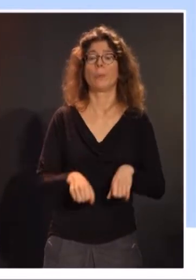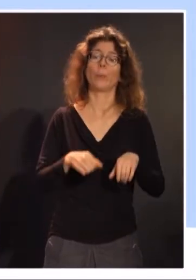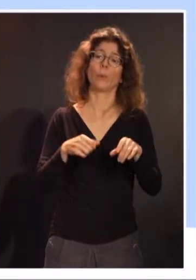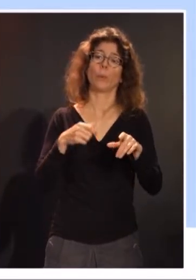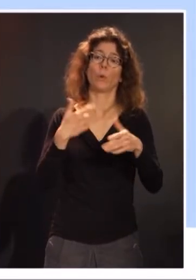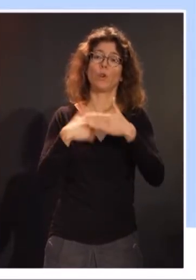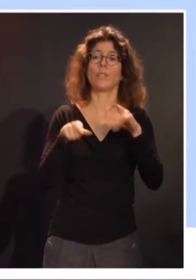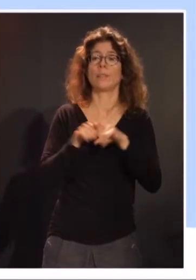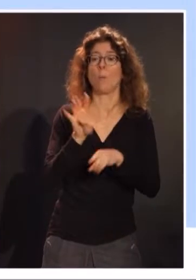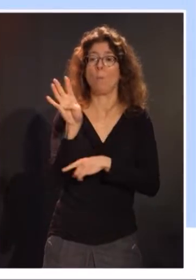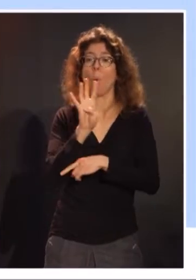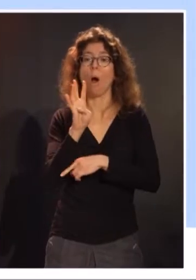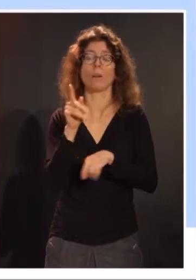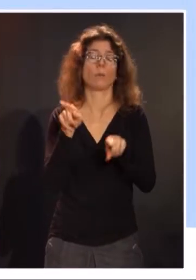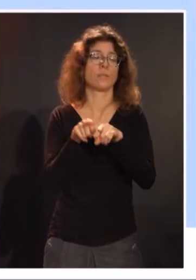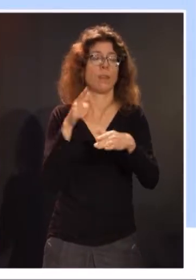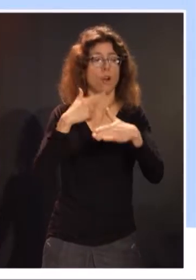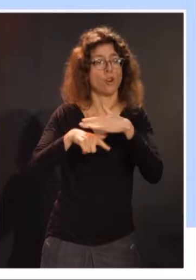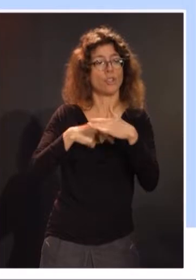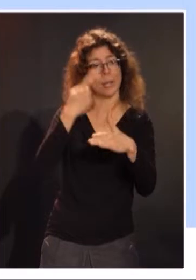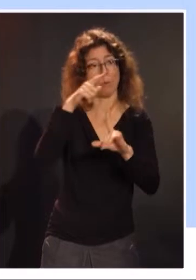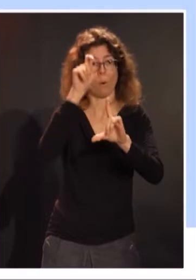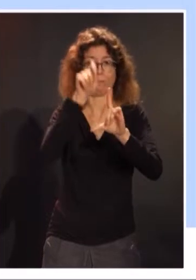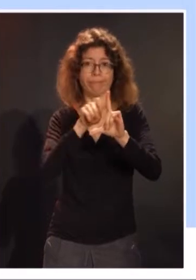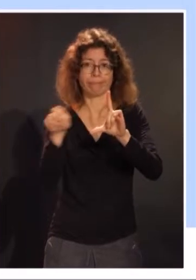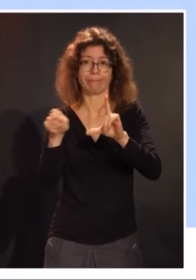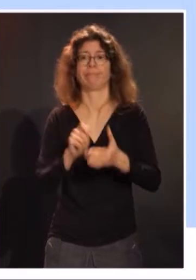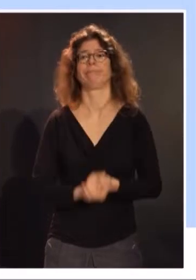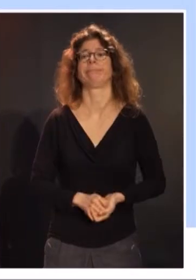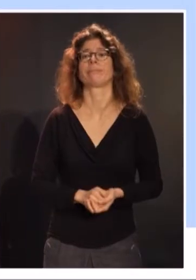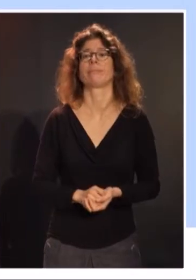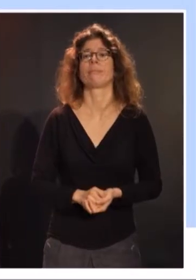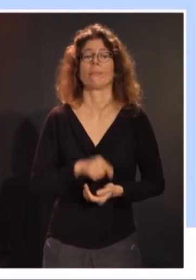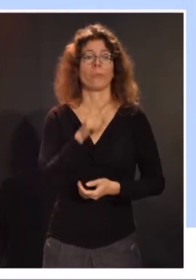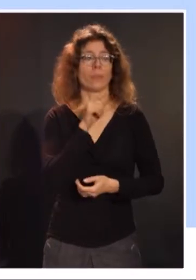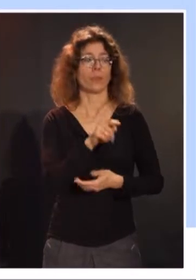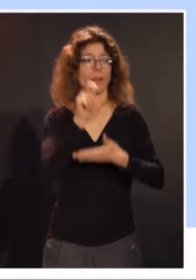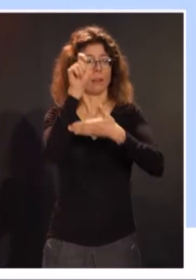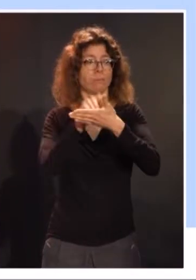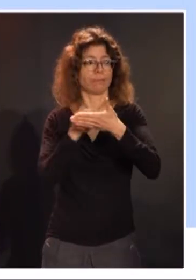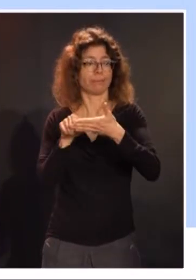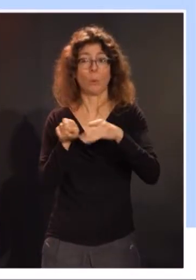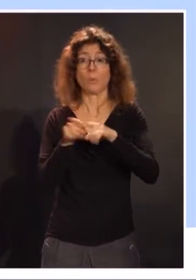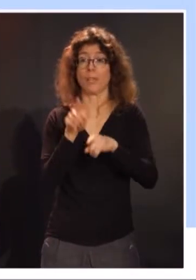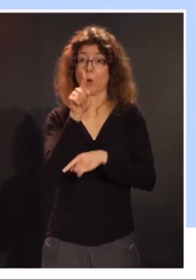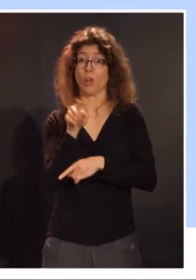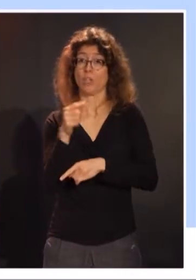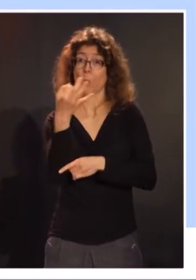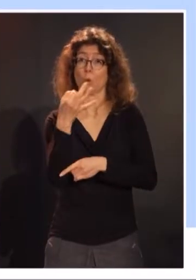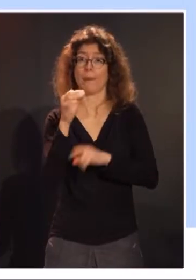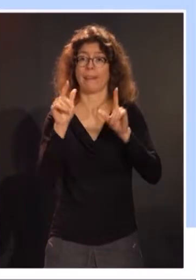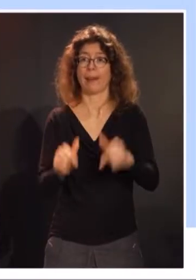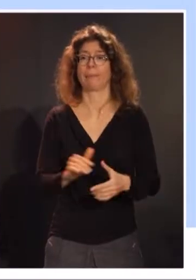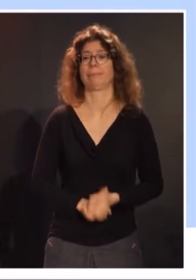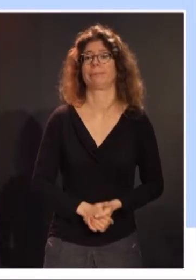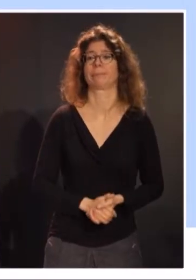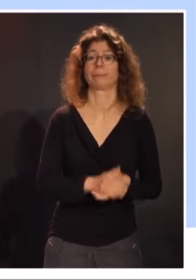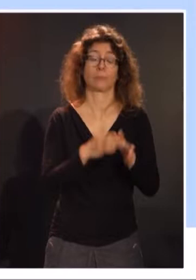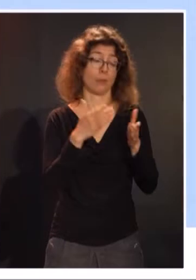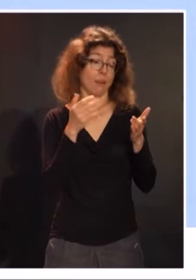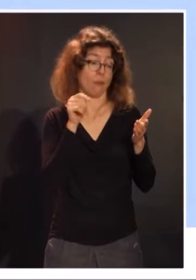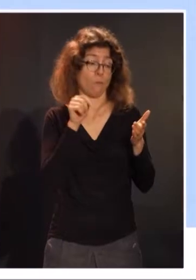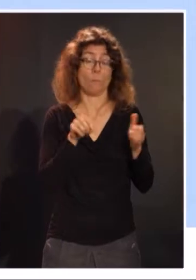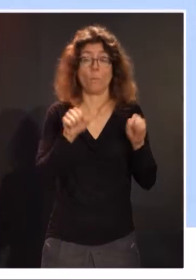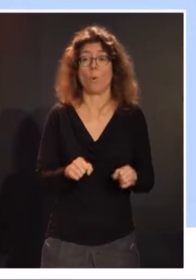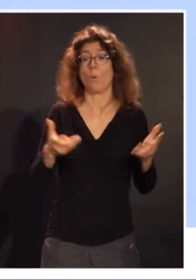l'organisation. Donc qu'est-ce que Maël va être en capacité de faire avec son ordinateur? Ce qui a été défini, c'est qu'il puisse écouter les consignes, les textes et